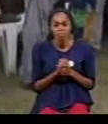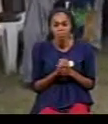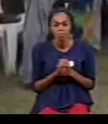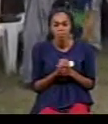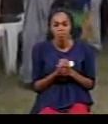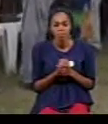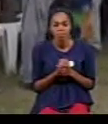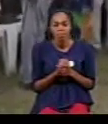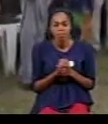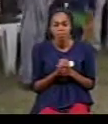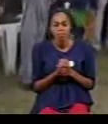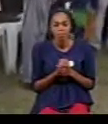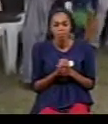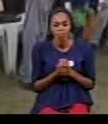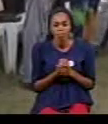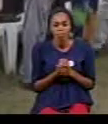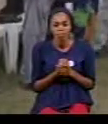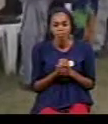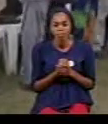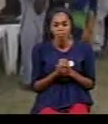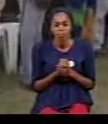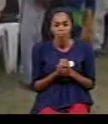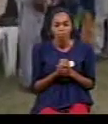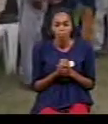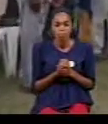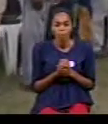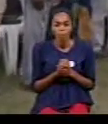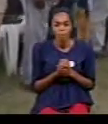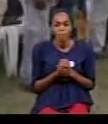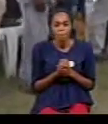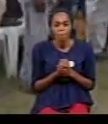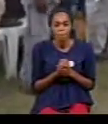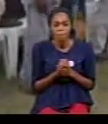wa e dide ku nbe e dide gear